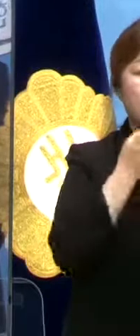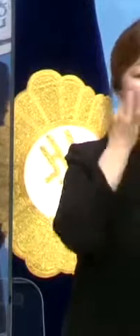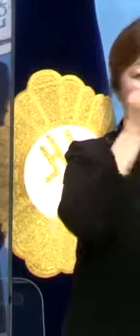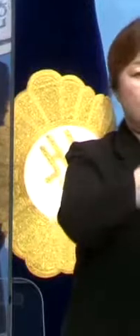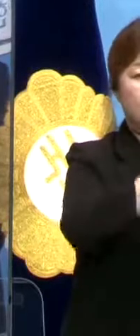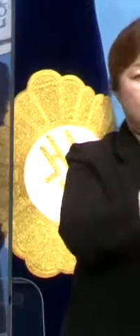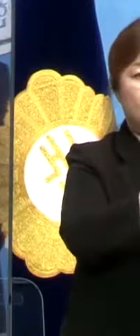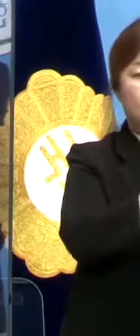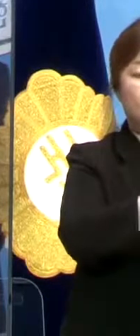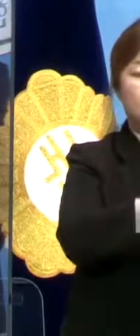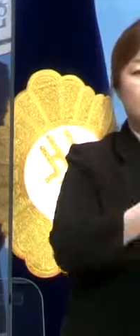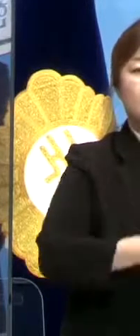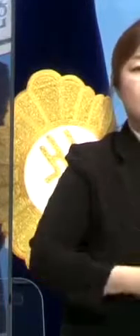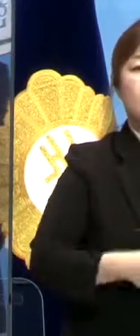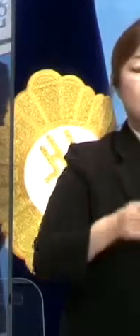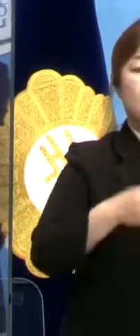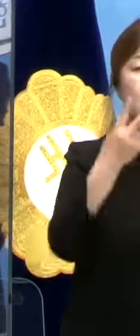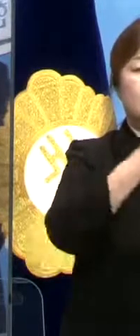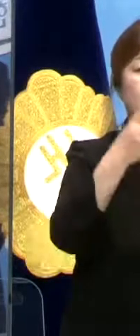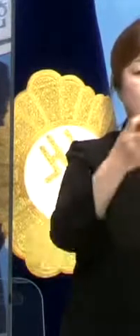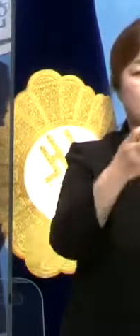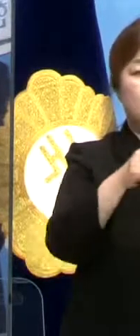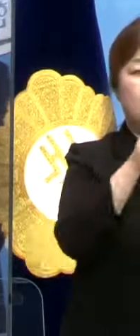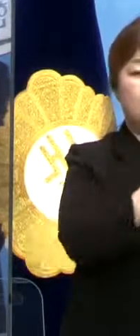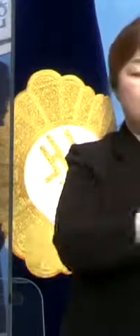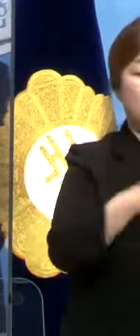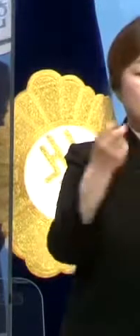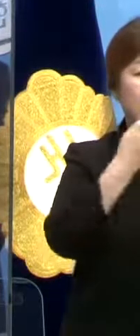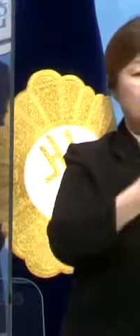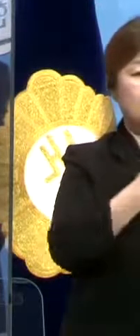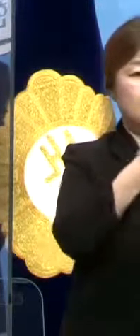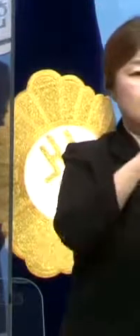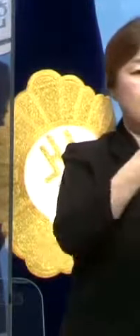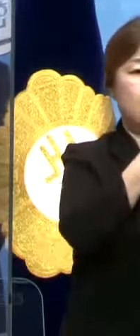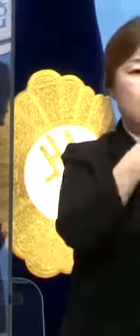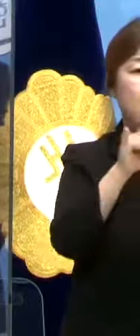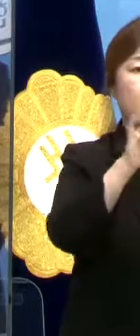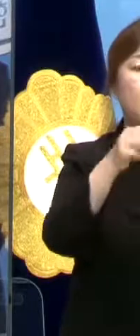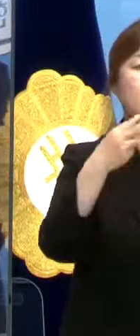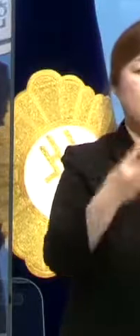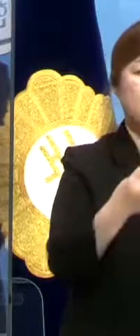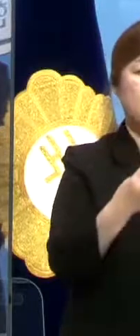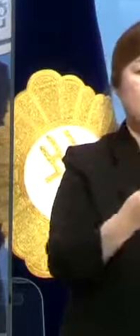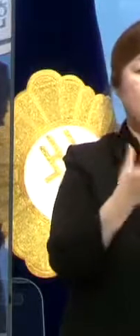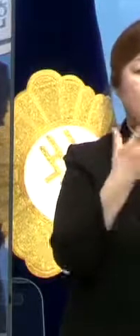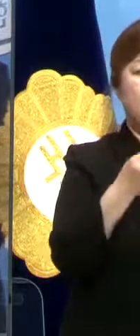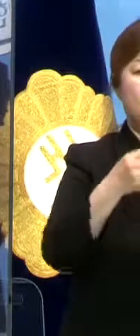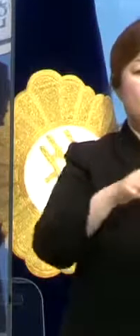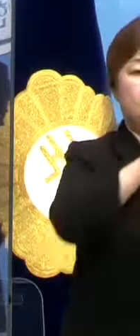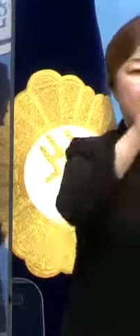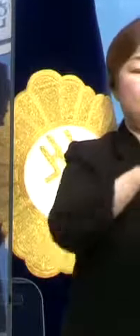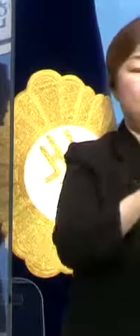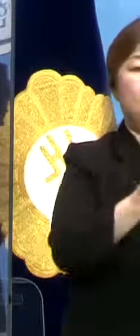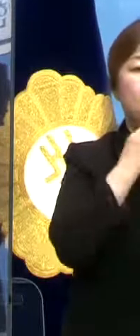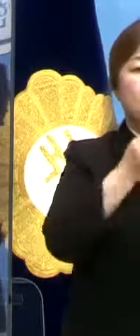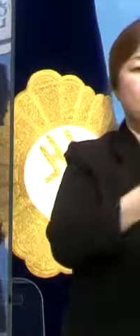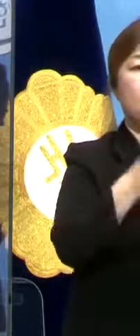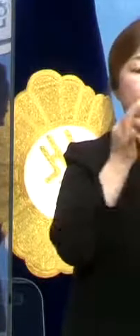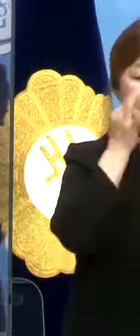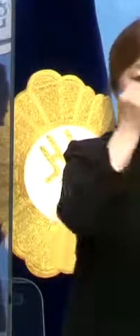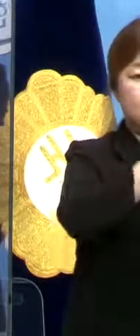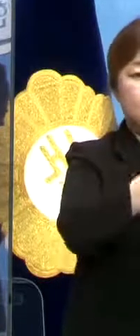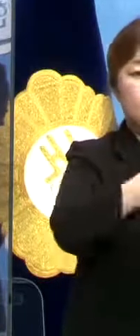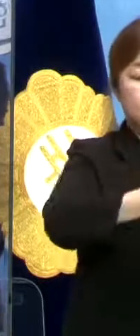거고요 4 2020년에 또 다른 전태일 4 이런 일이 반복되지 않도록 최선을 다하겠습니다